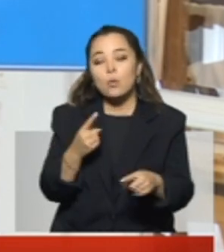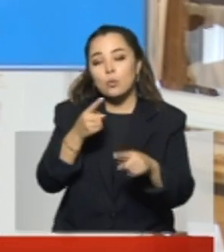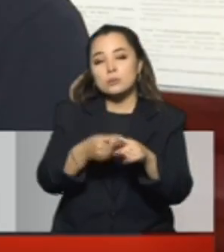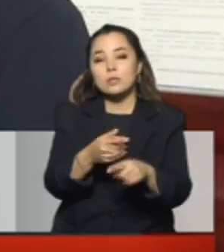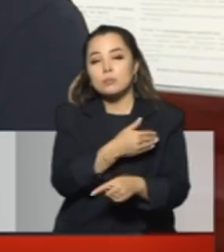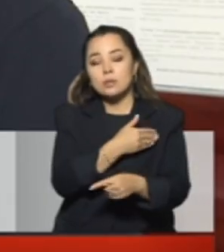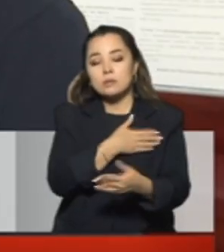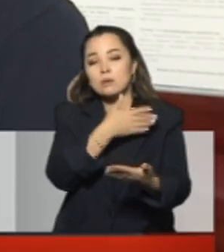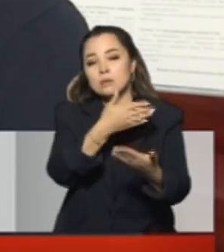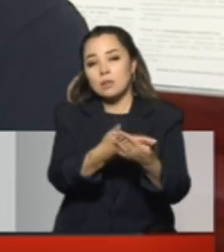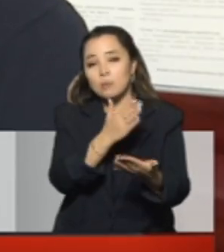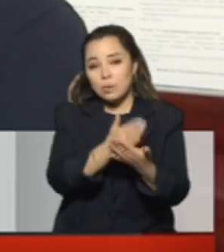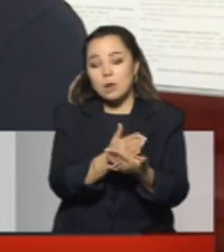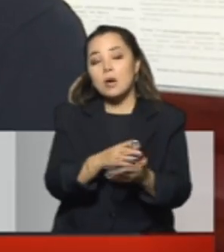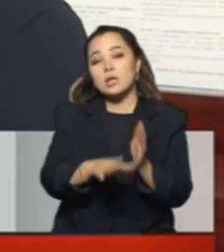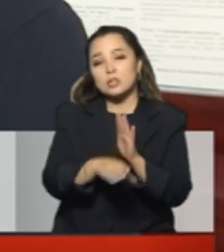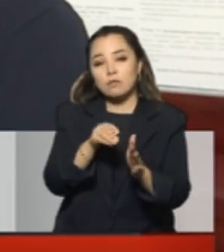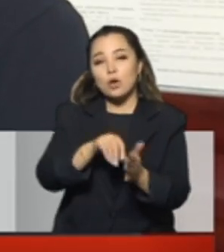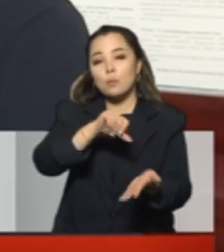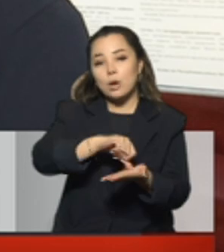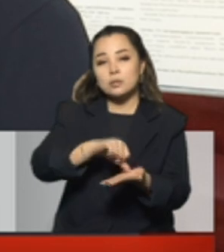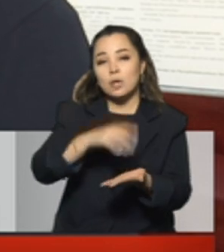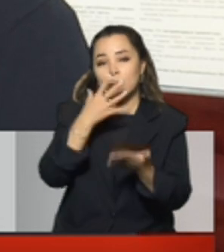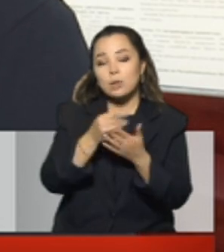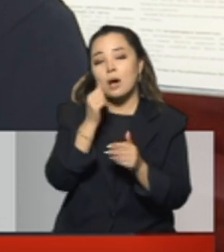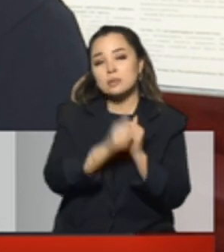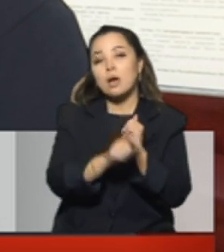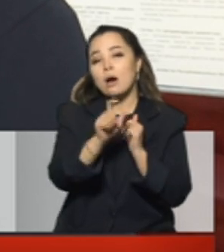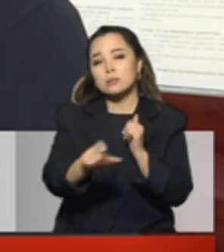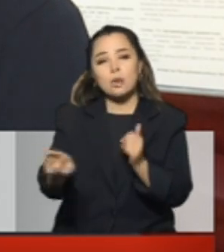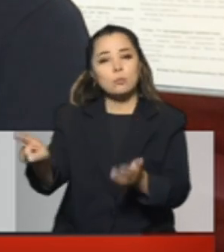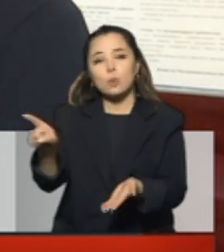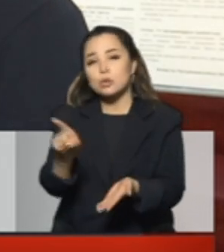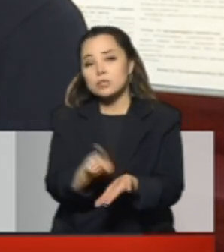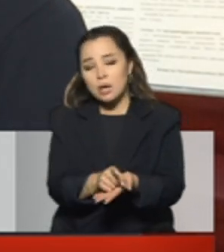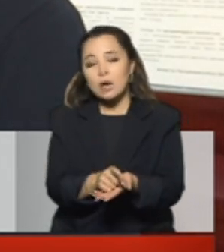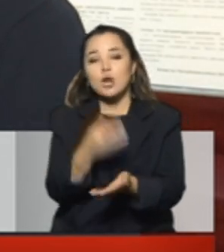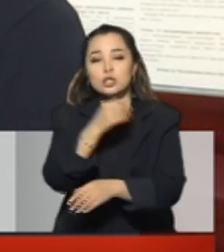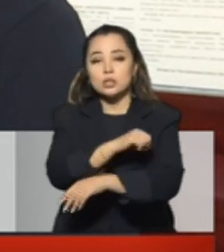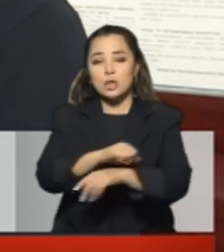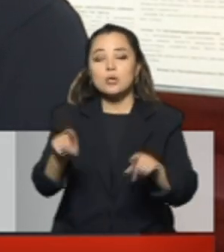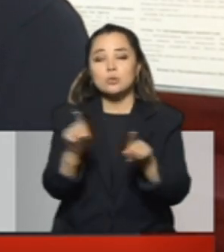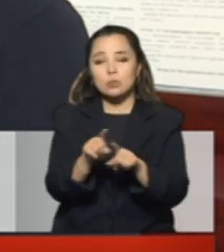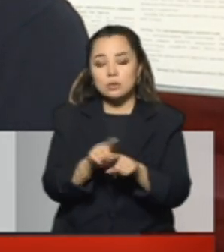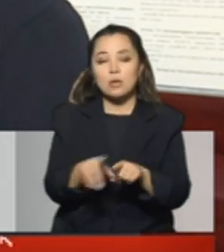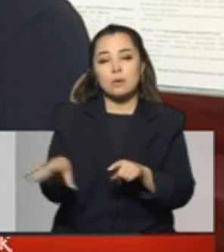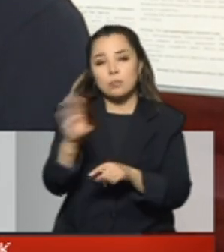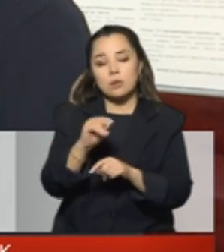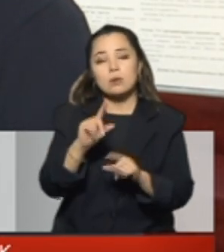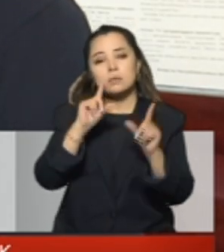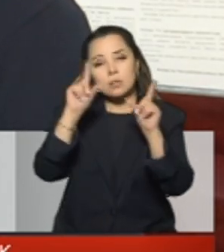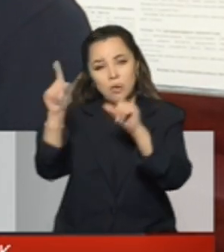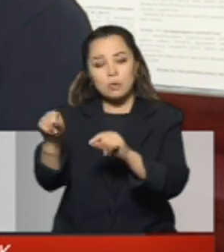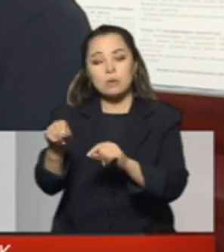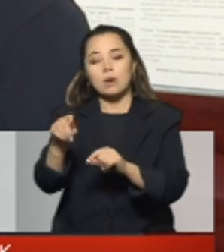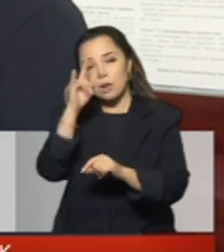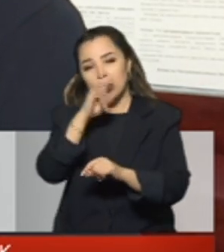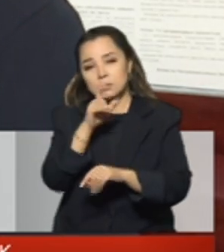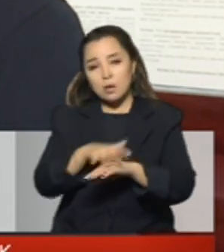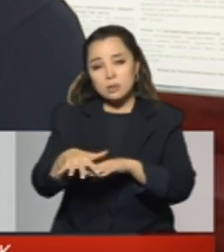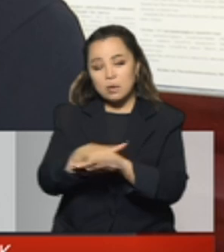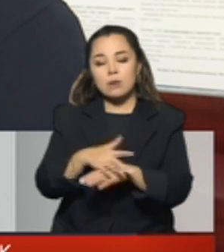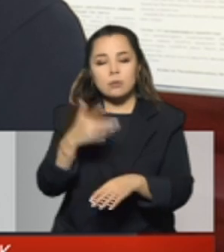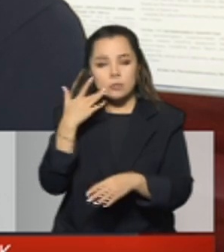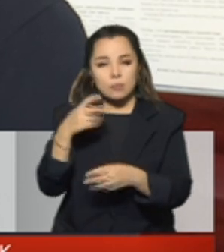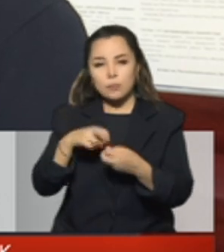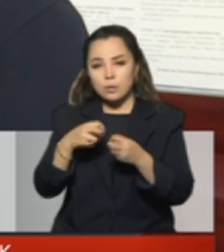тұр. Референдумға қатысу менің ойымша әр азаматтың борышы. Шетелде де қырда да жүрсек те әрқашанда елдіктің мәселелері